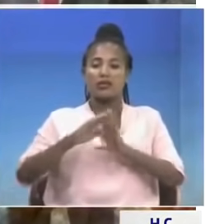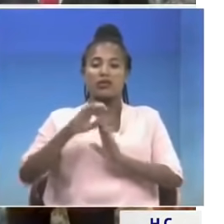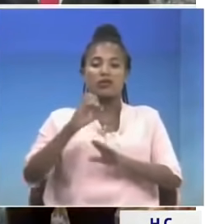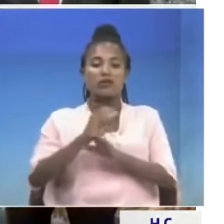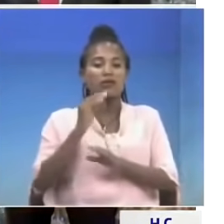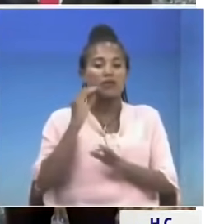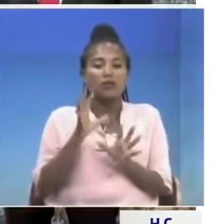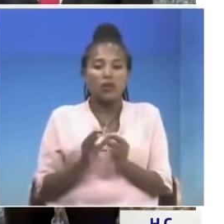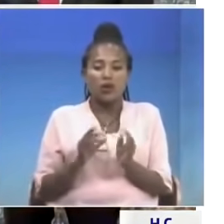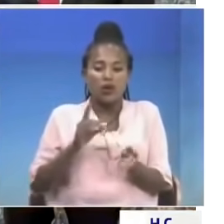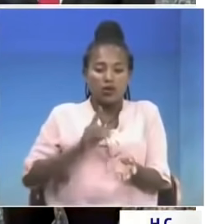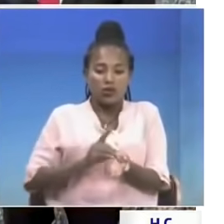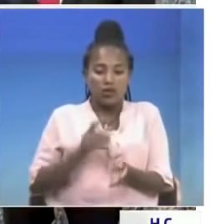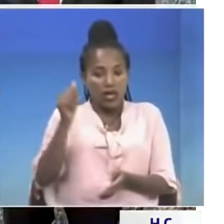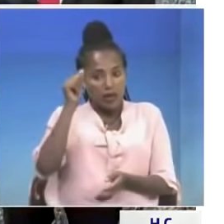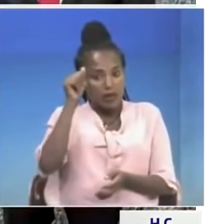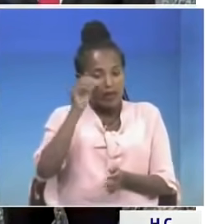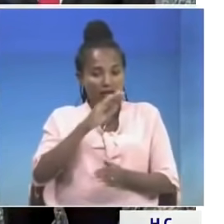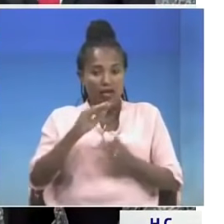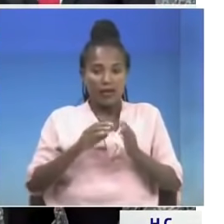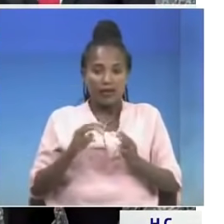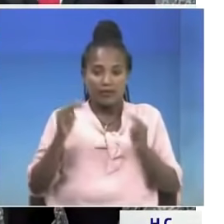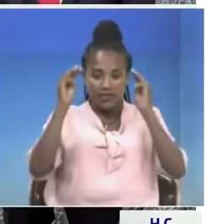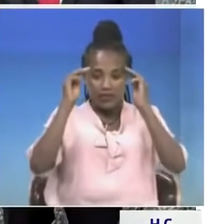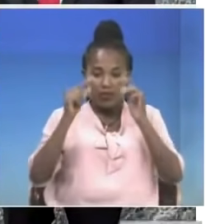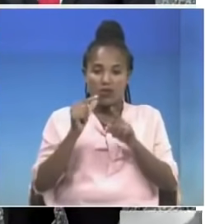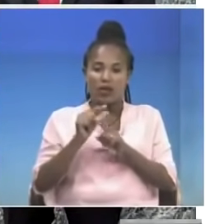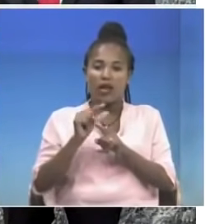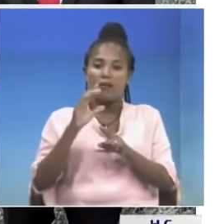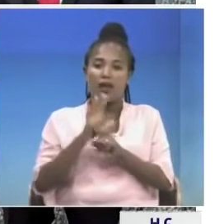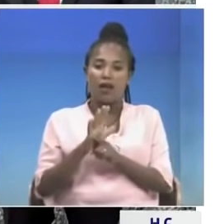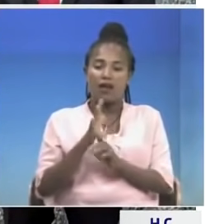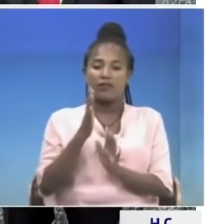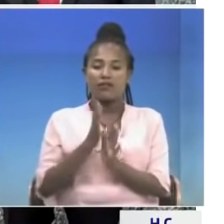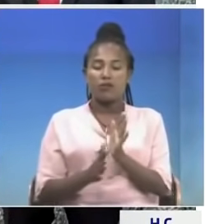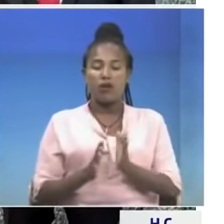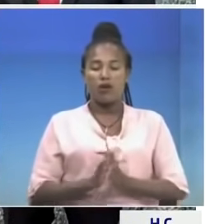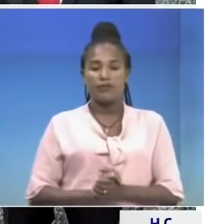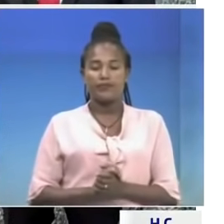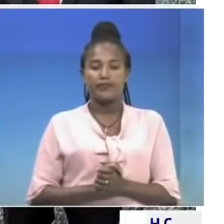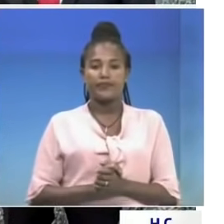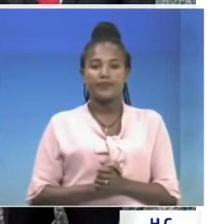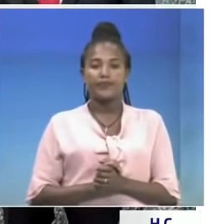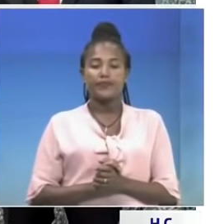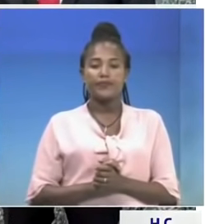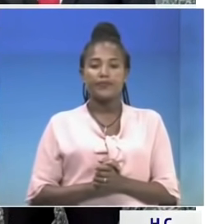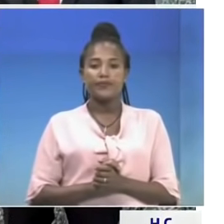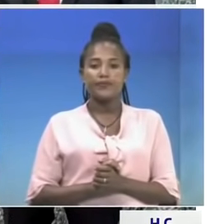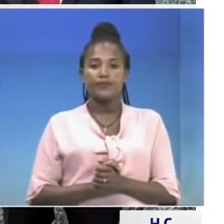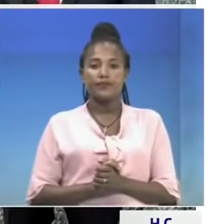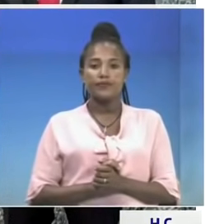ምክር ቤት ጉባኤ ዶክተር አብይ አህመድ ጠቅላይ ሚኒስትር በመሆን ቃለ መሐላ ፈጽመዋል።